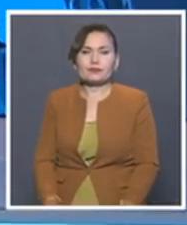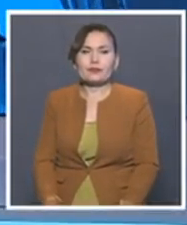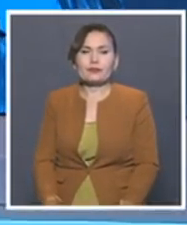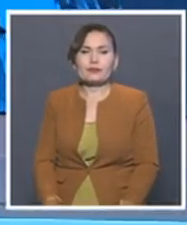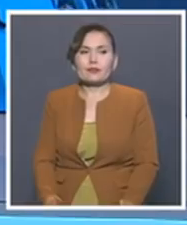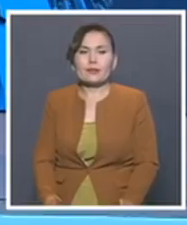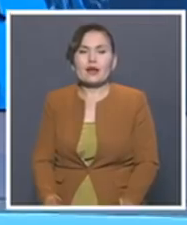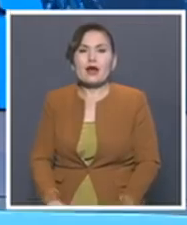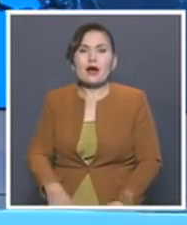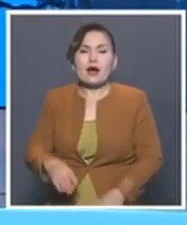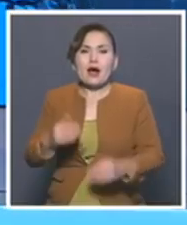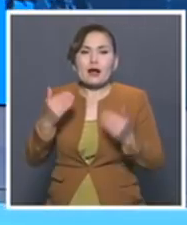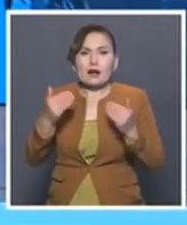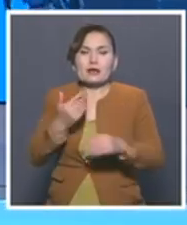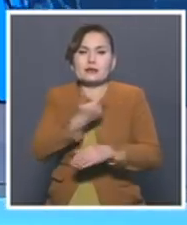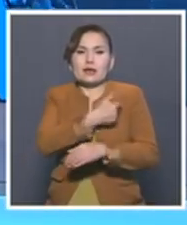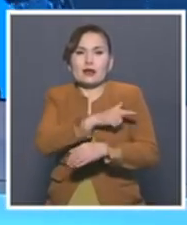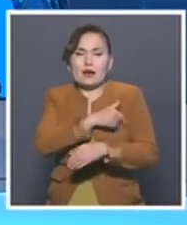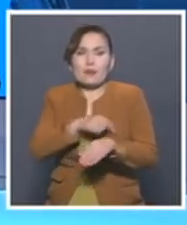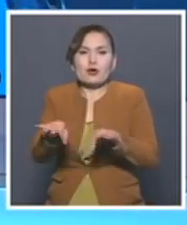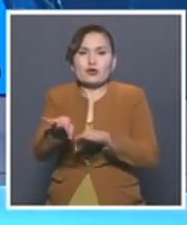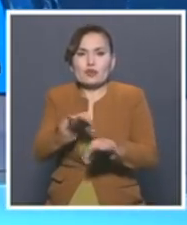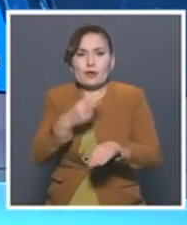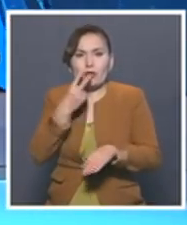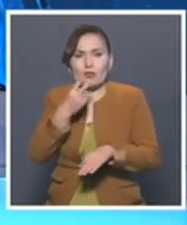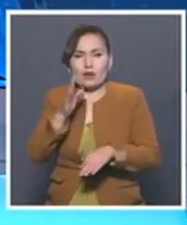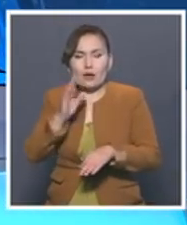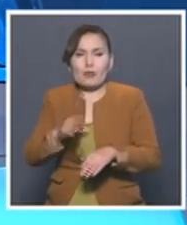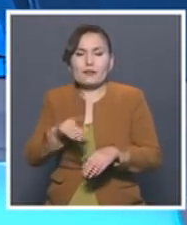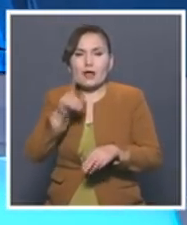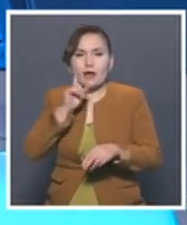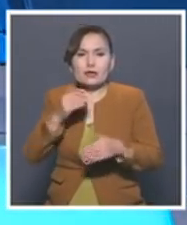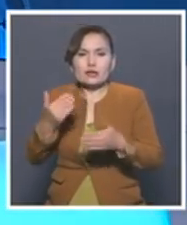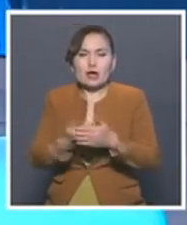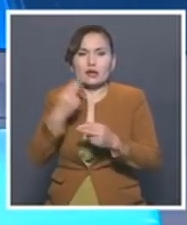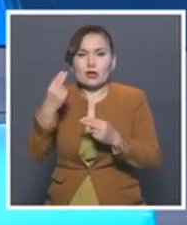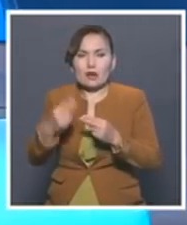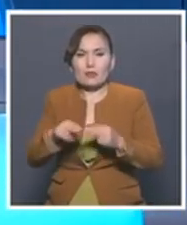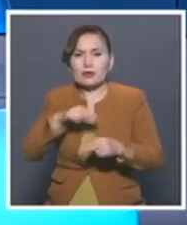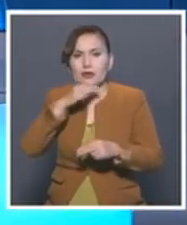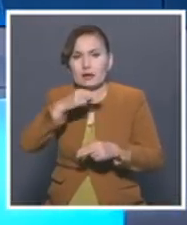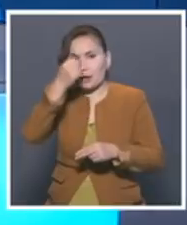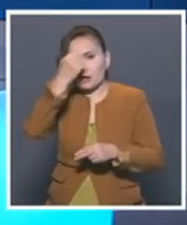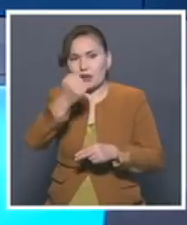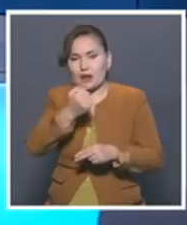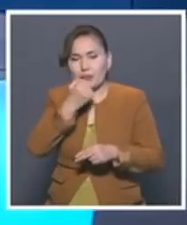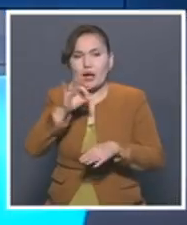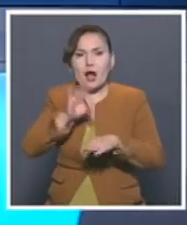Әрі қарай теледәрігер жобасын көріңіздер, ал біздің бүгінгі айтпағымыз осымен тәмам. Назарларыңызға